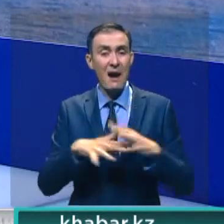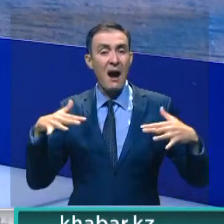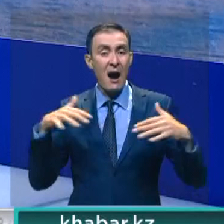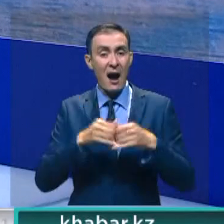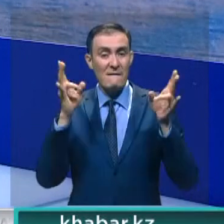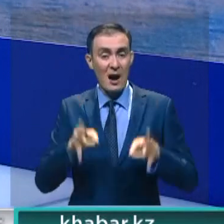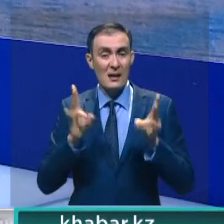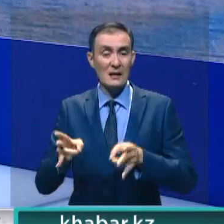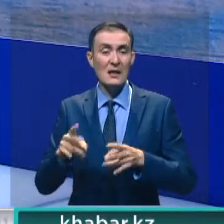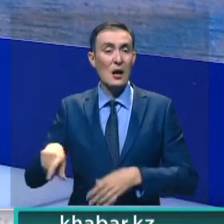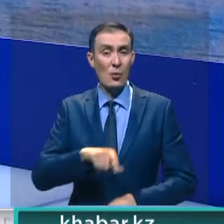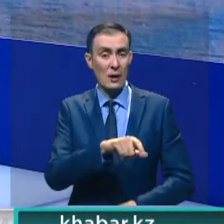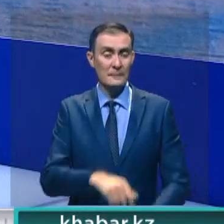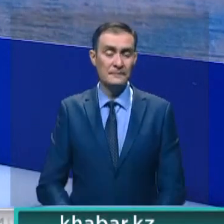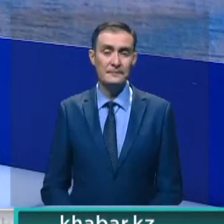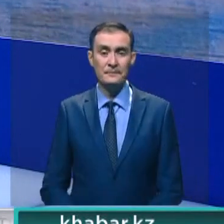8307 аварий на дорогах.